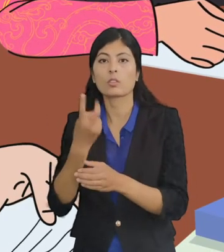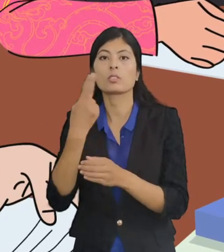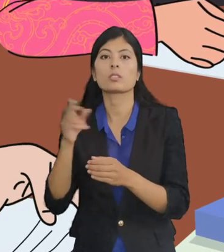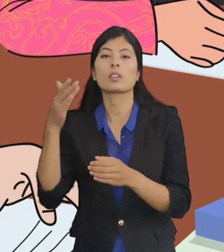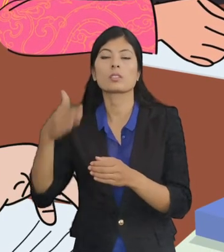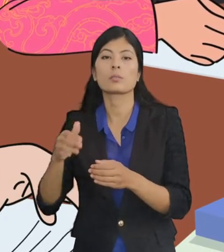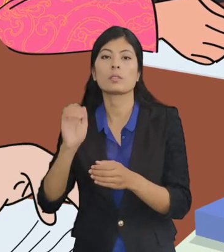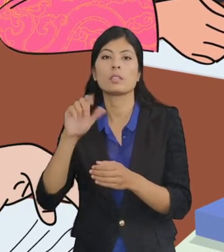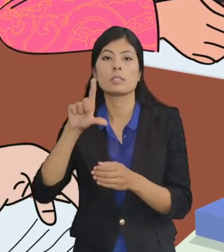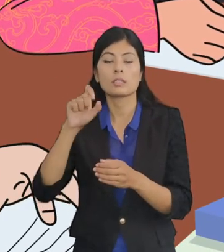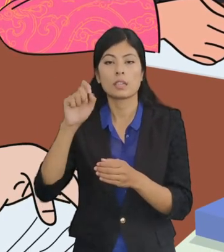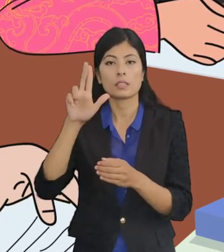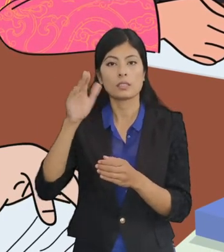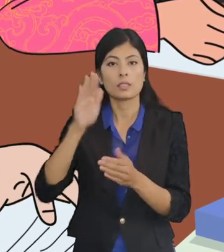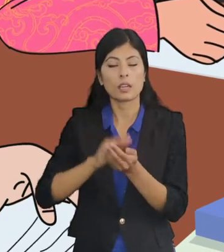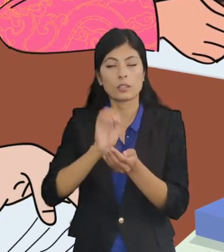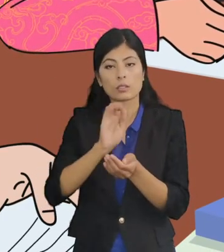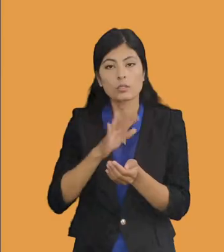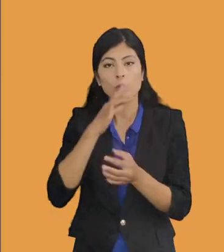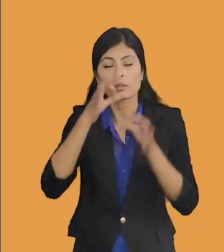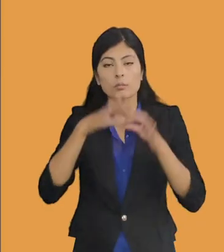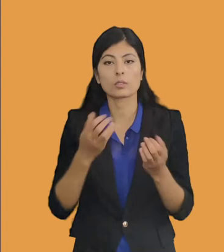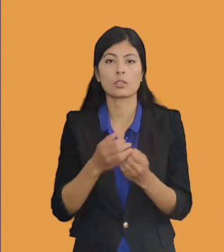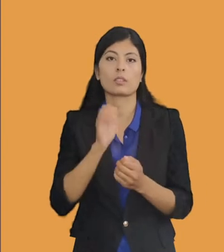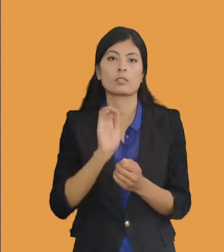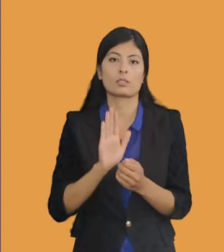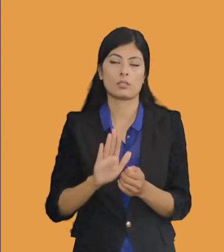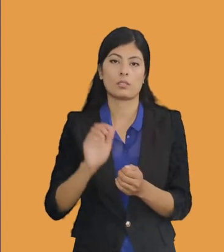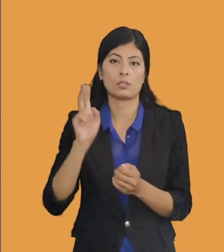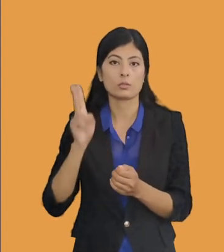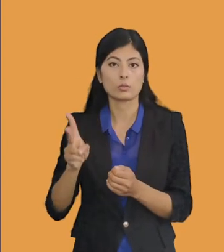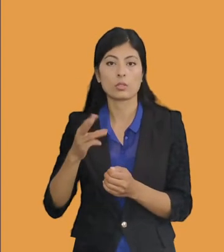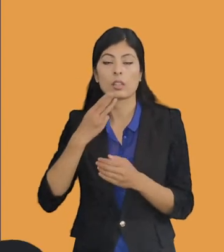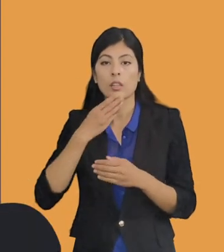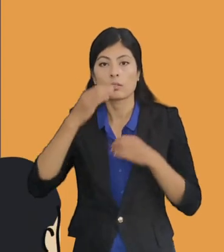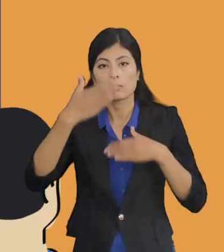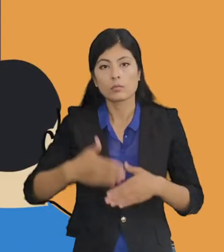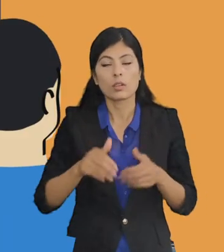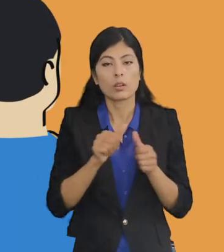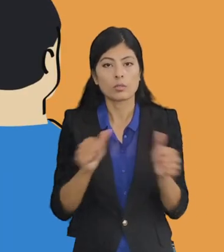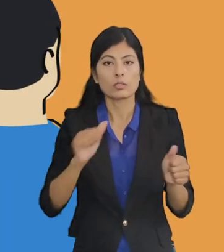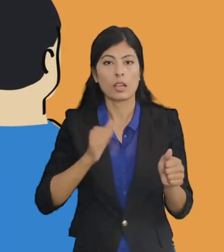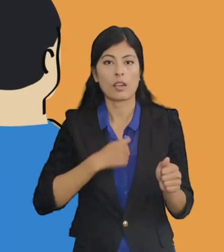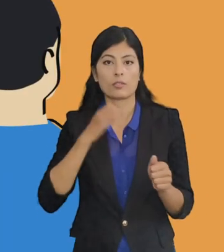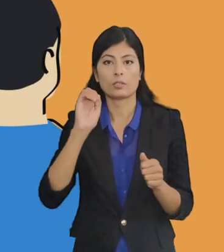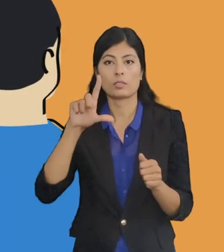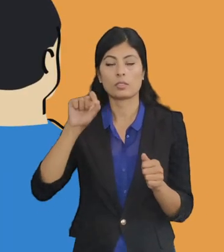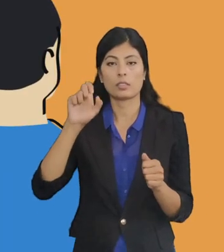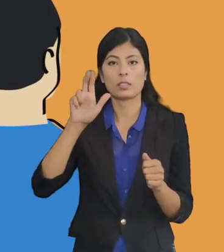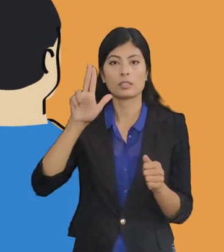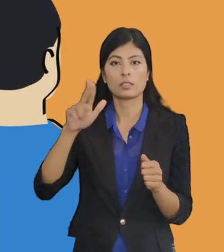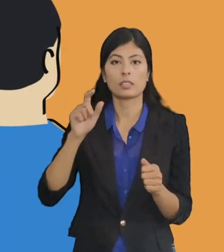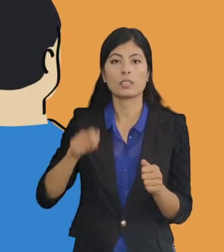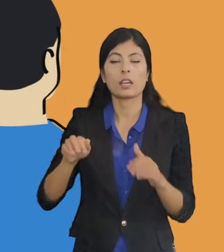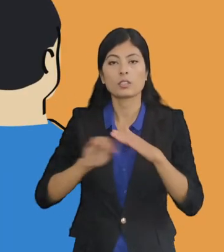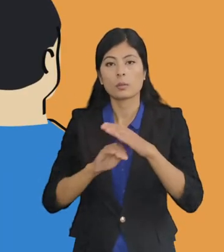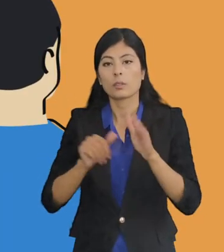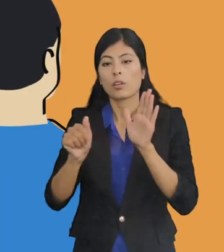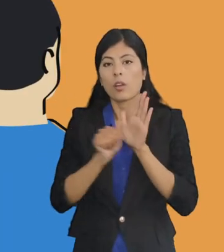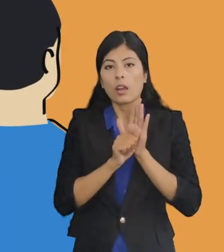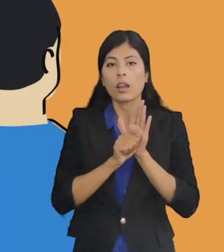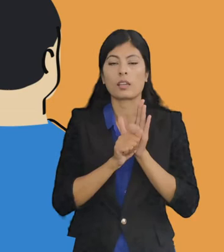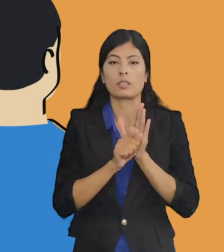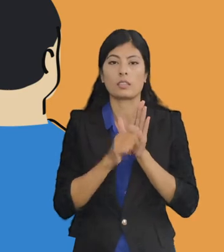साक्षी राख्न सक्छ भने तोकिदिन सक्दछ। साक्षी बुझ्ने तारिक तोकिएको दिनमा आफ्नो साक्षी न्यायिक समिति समक्ष उपस्थित